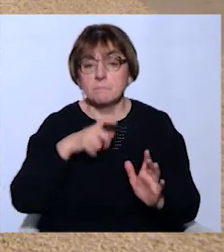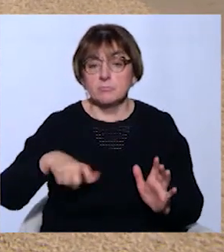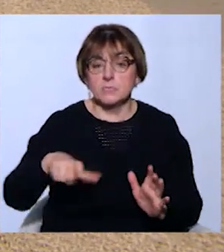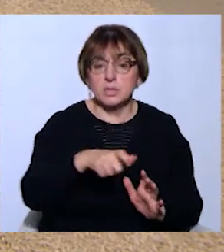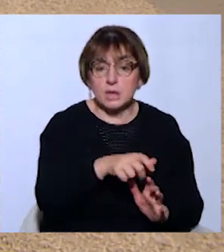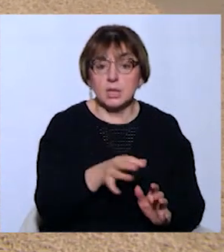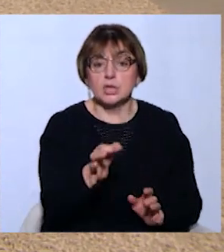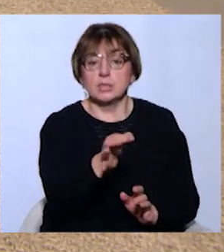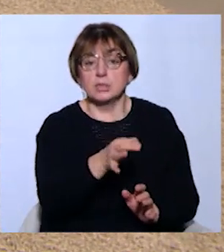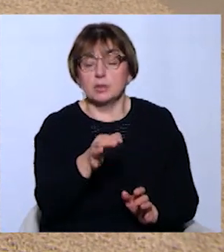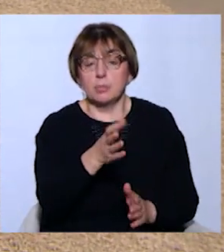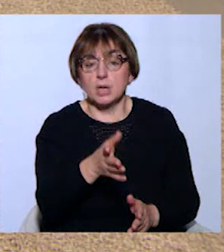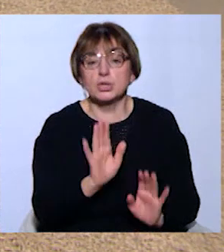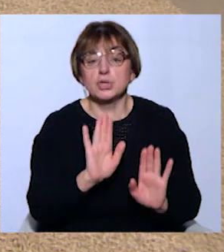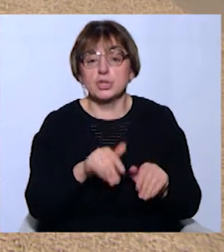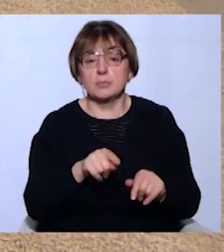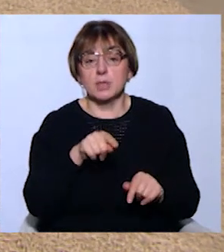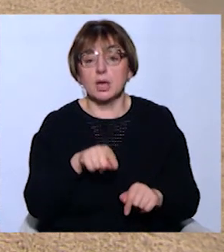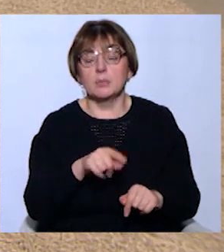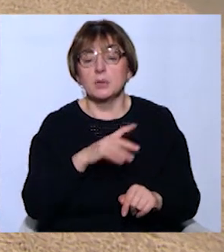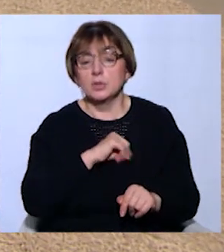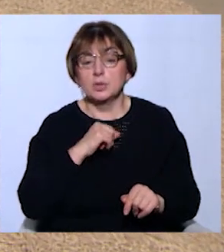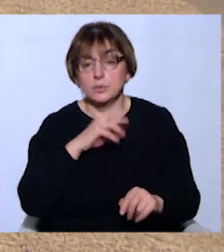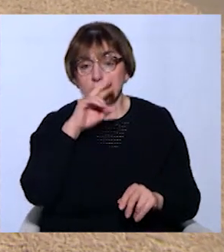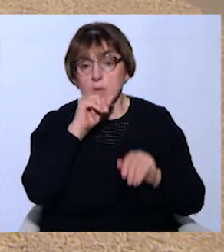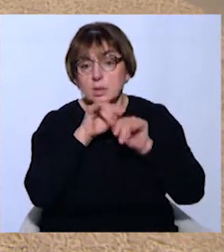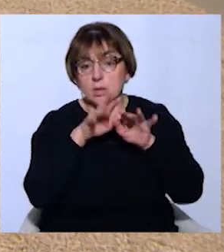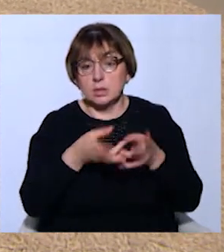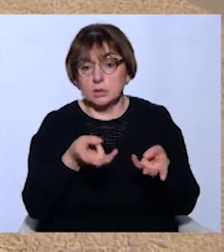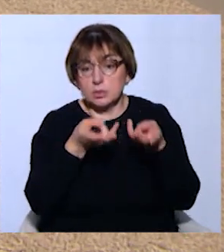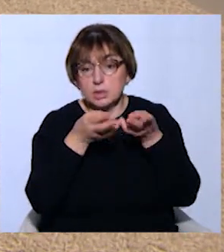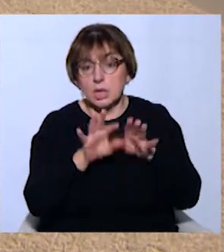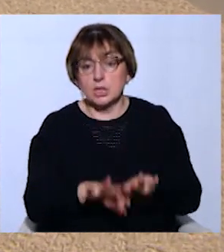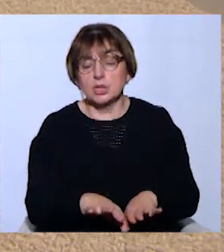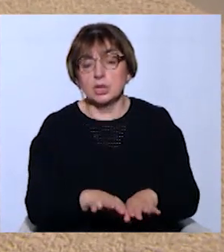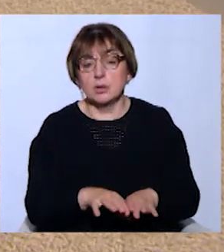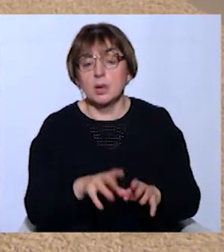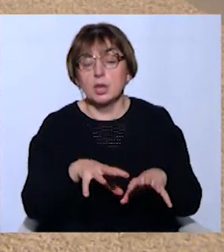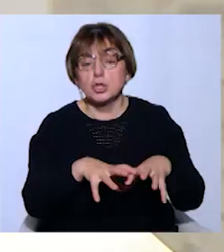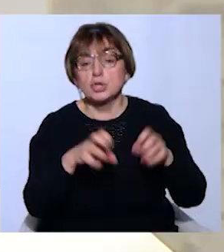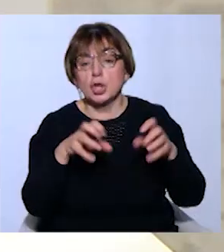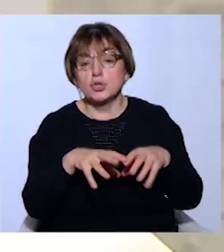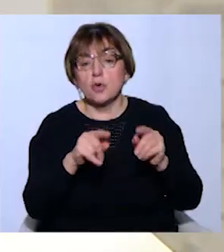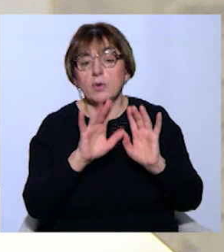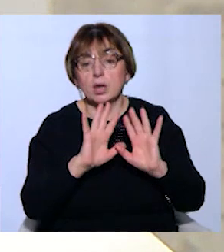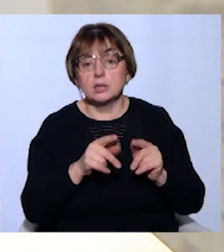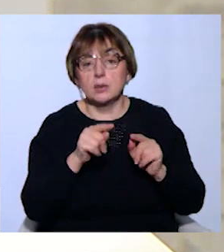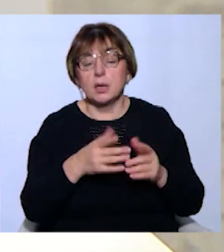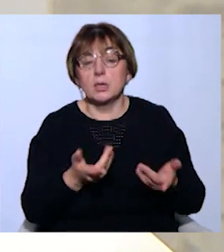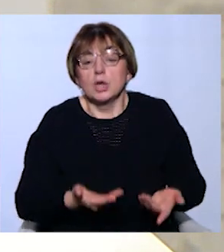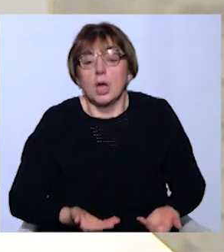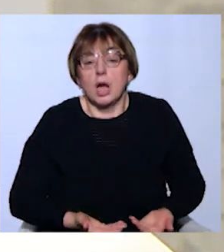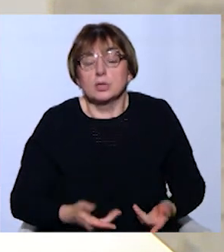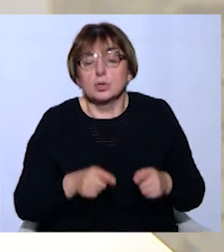ან ტბაში. შემდეგ აი ამ რადიოაქტიური ნარჩენები შეწოვა ხდება იქ